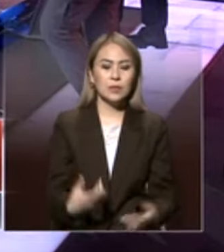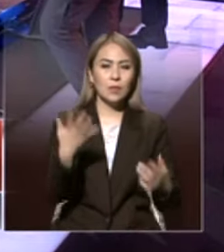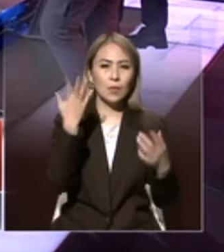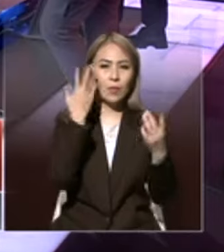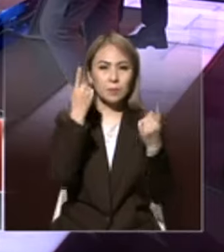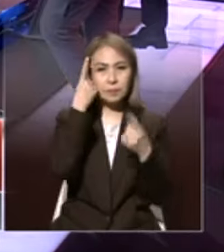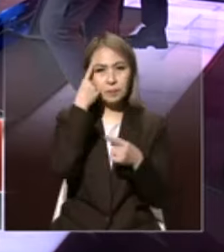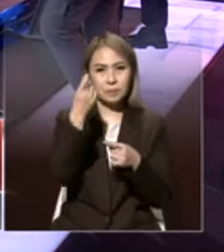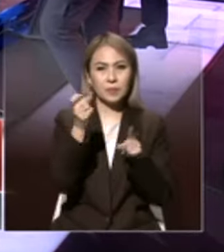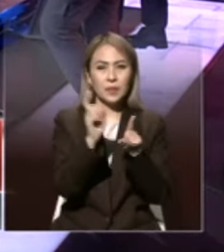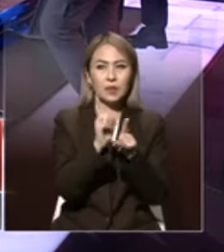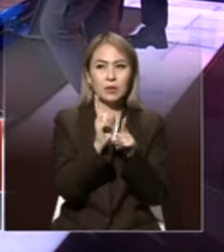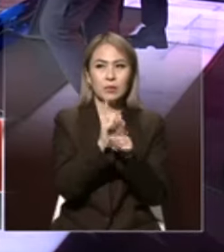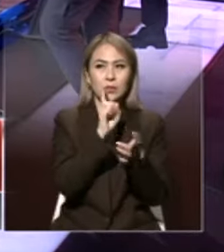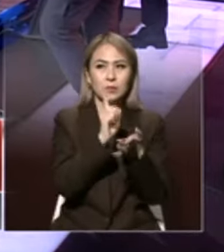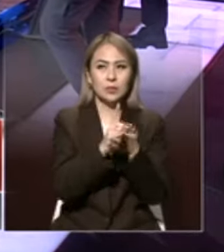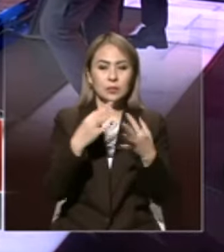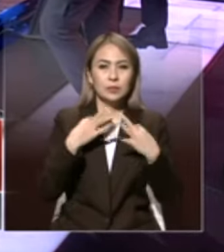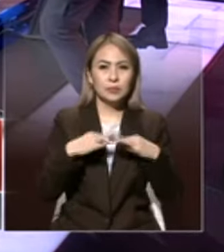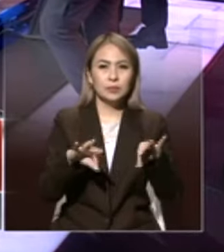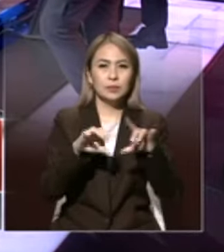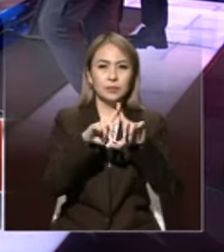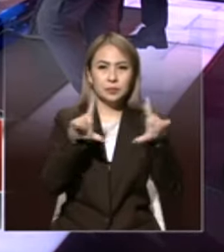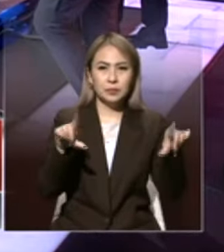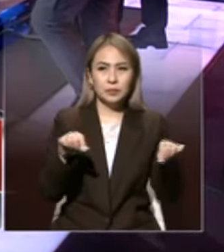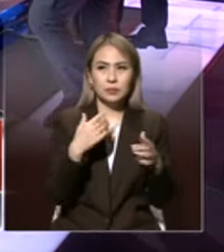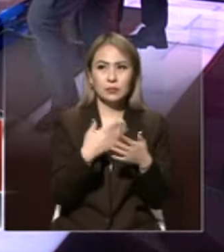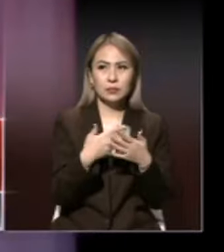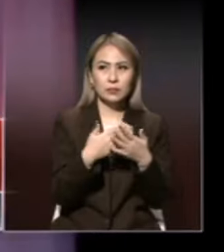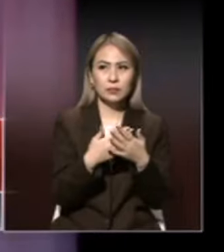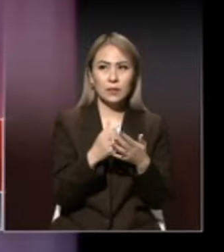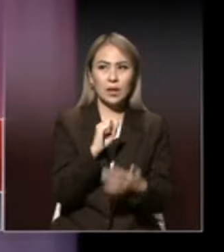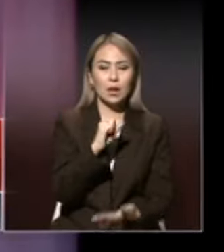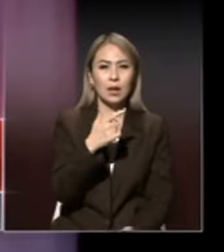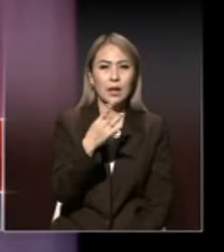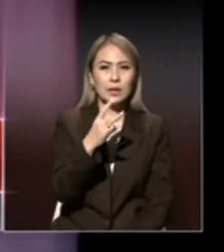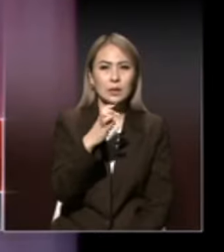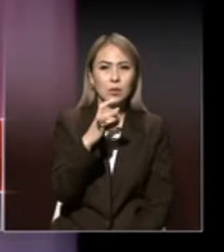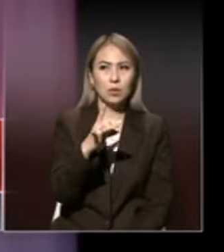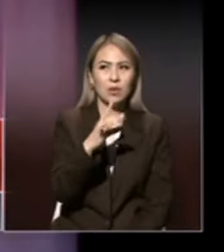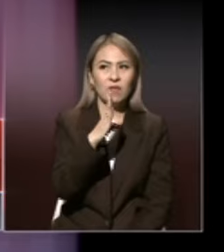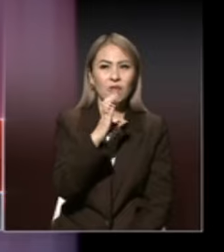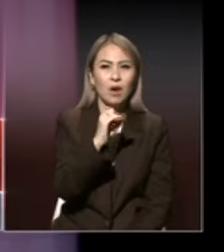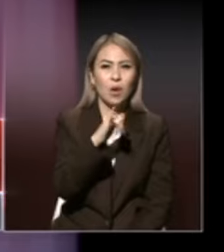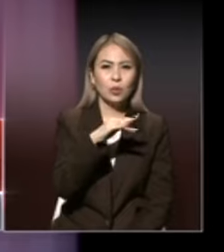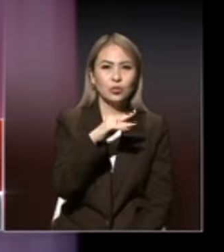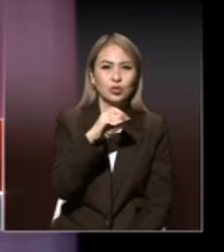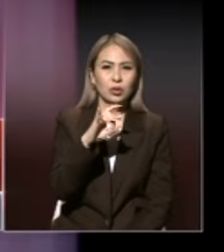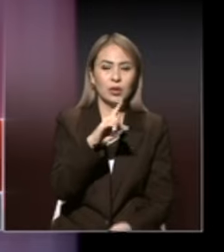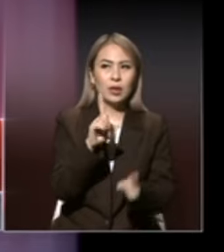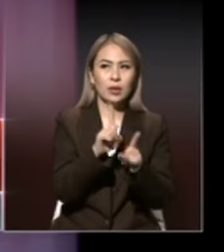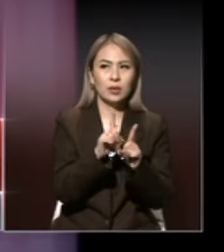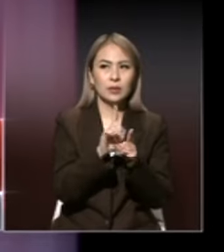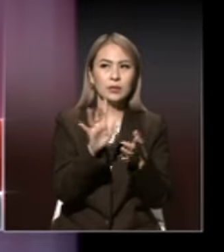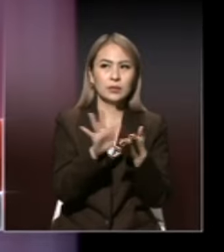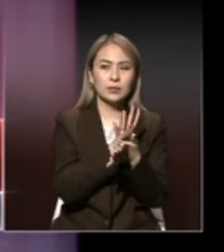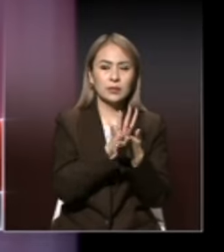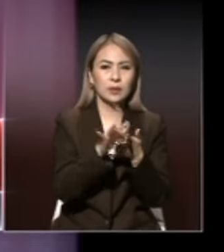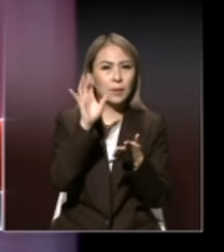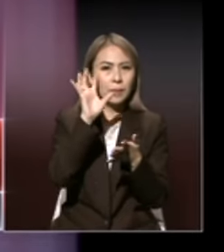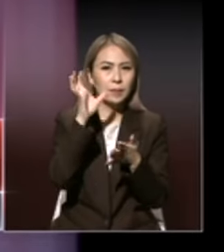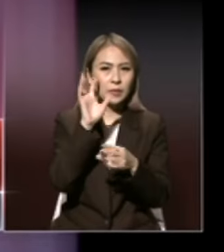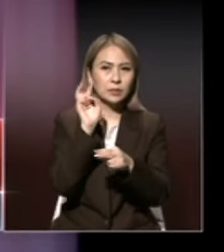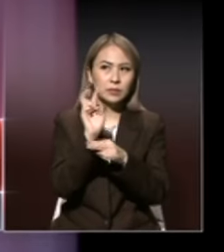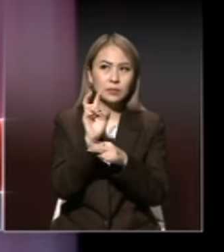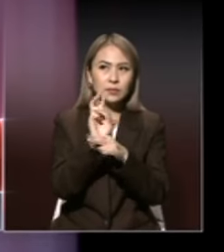ғой. Ескерту берілгенге сол ескертуді агрессор ваучер ретінде қолданып, тегін психологиялық